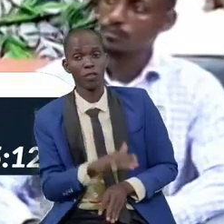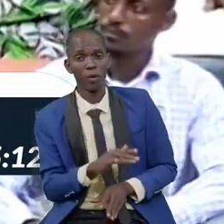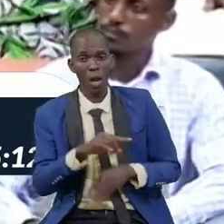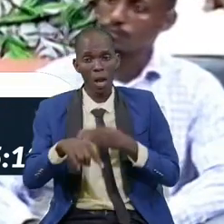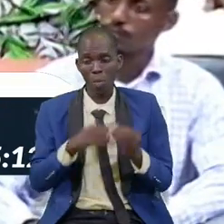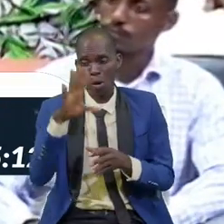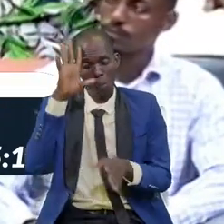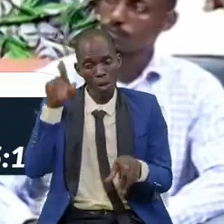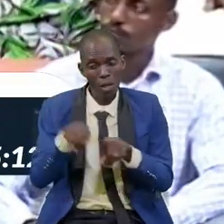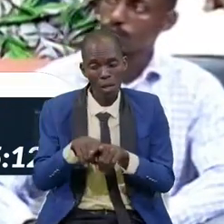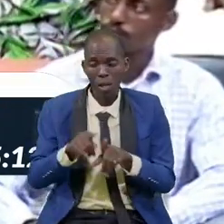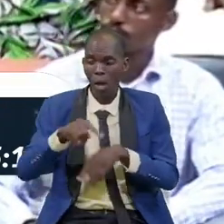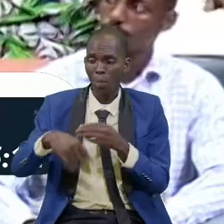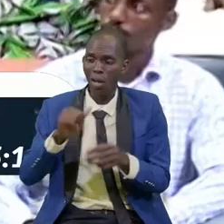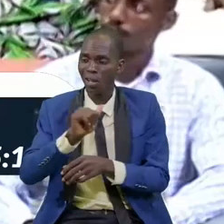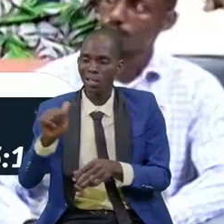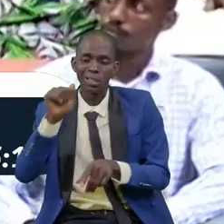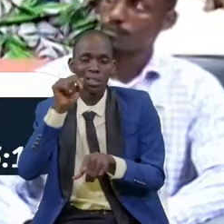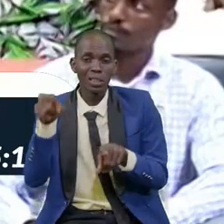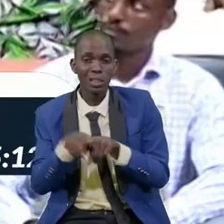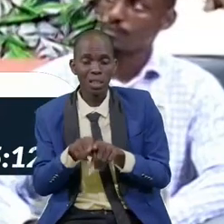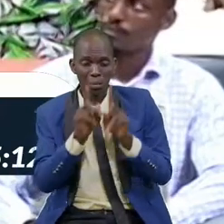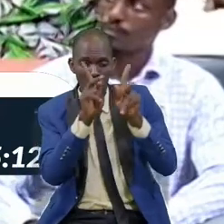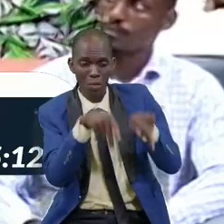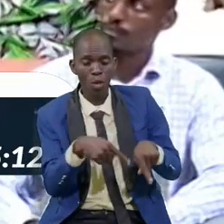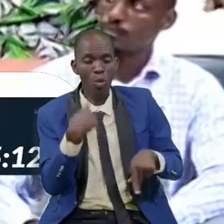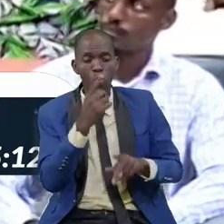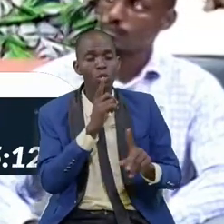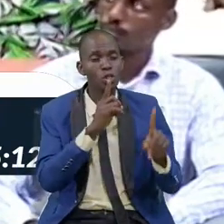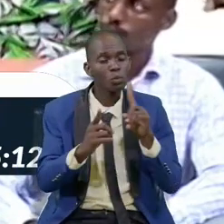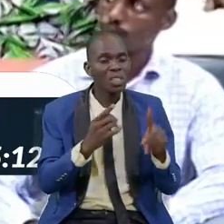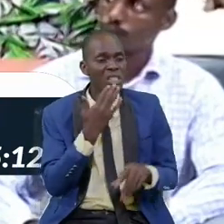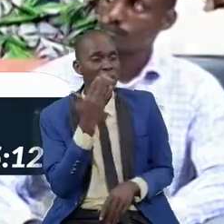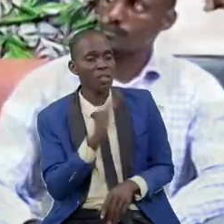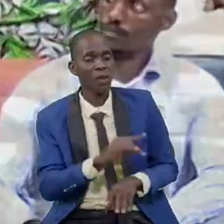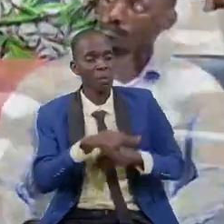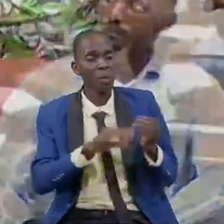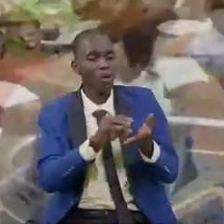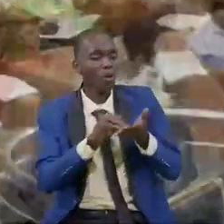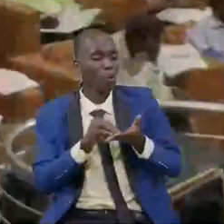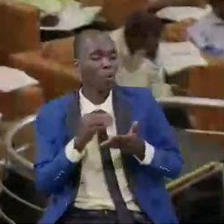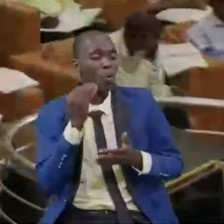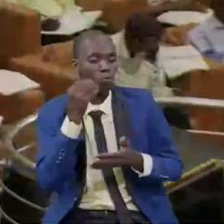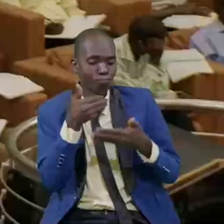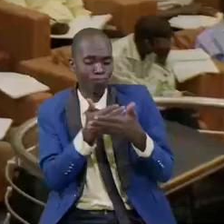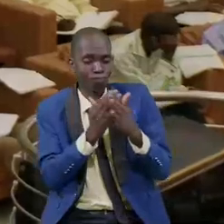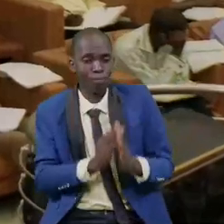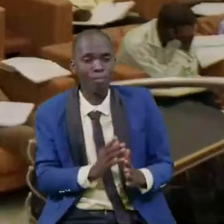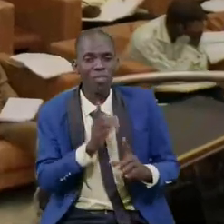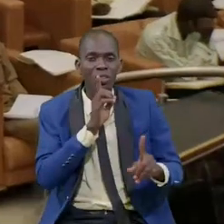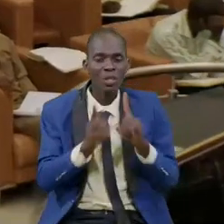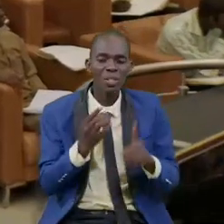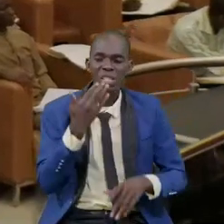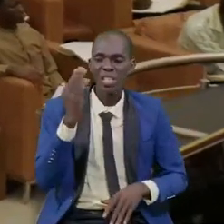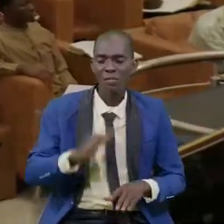ne parlez point mal les uns des autres, frères. Celui qui parle mal d'un frère ou celui qui parle mal d'un voisin, d'une